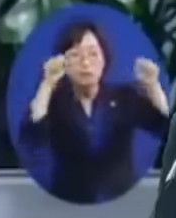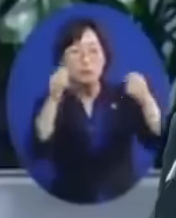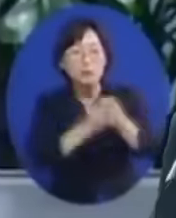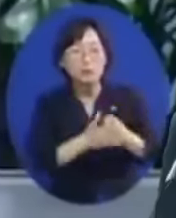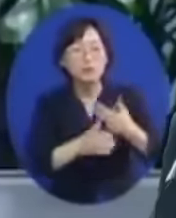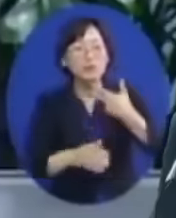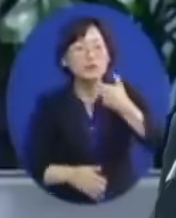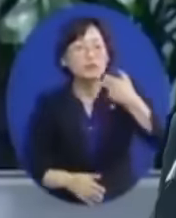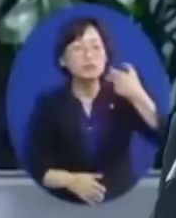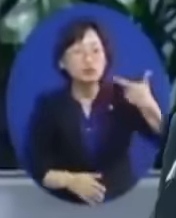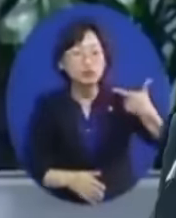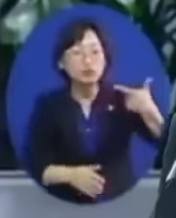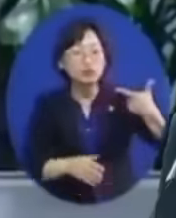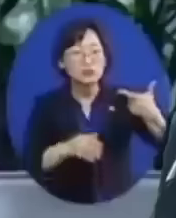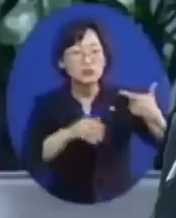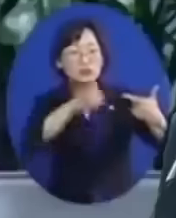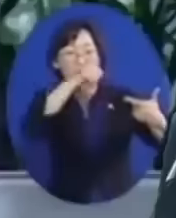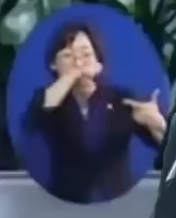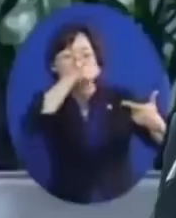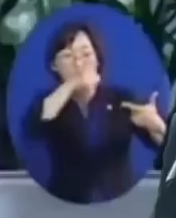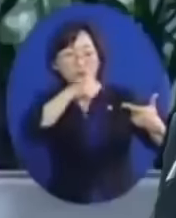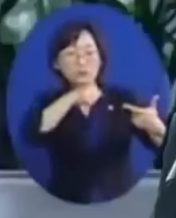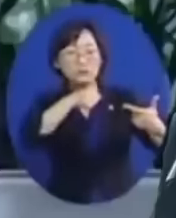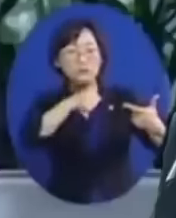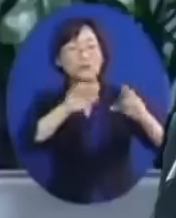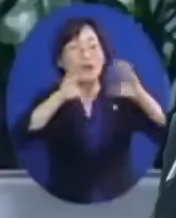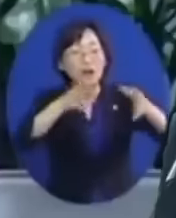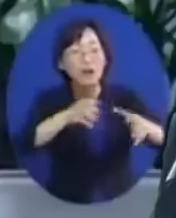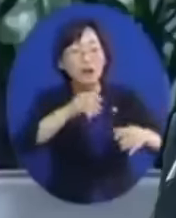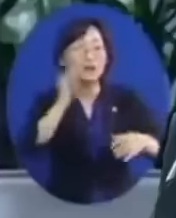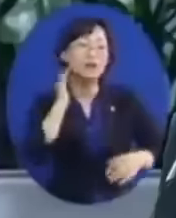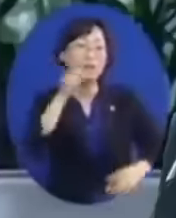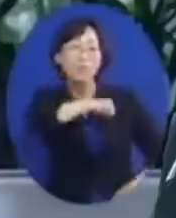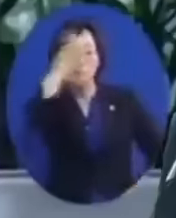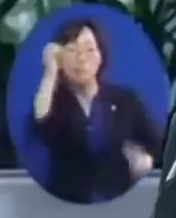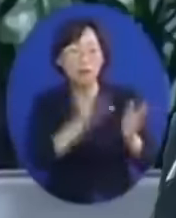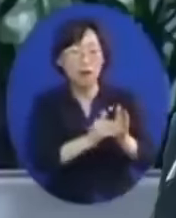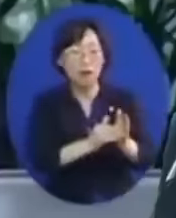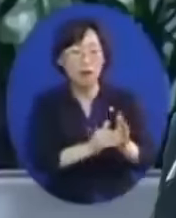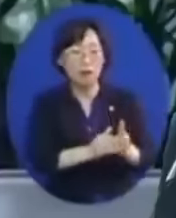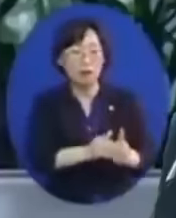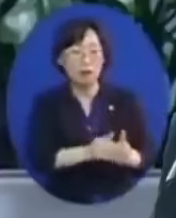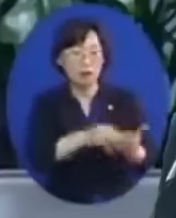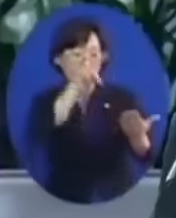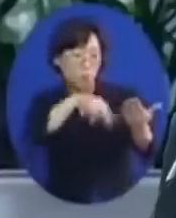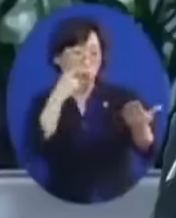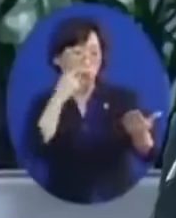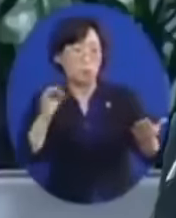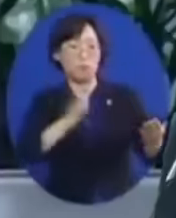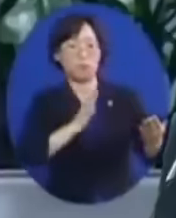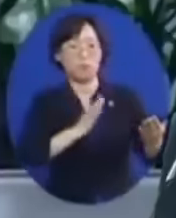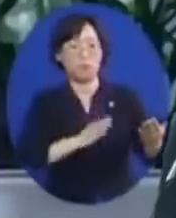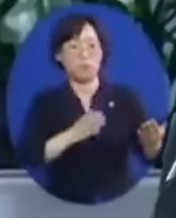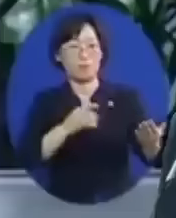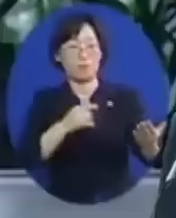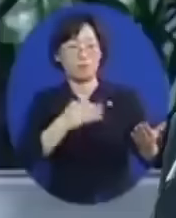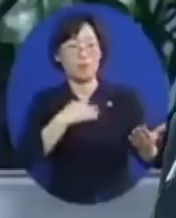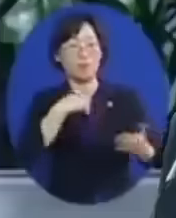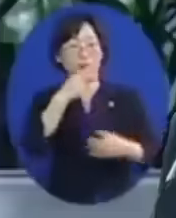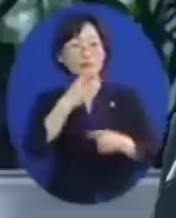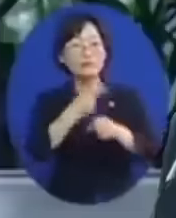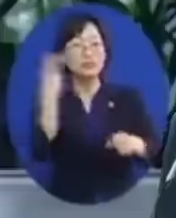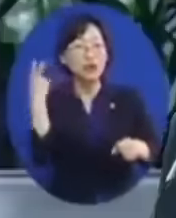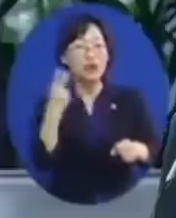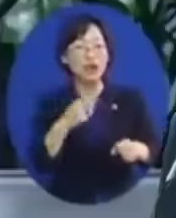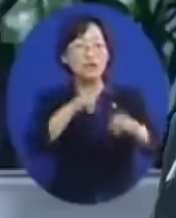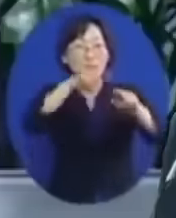남아프리카 공화국의 대통령에 당선됐습니다. 나는 이 전기를 읽고 깜짝 놀랐습니다. 저는 2년 전에